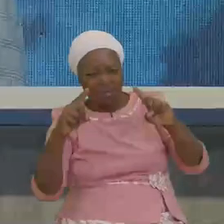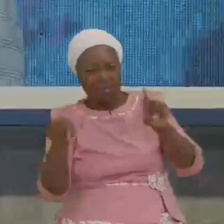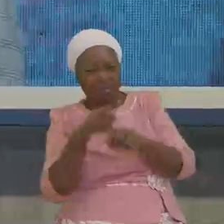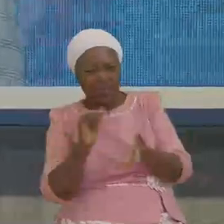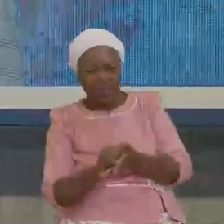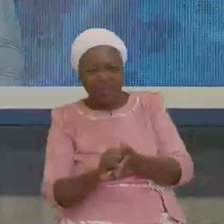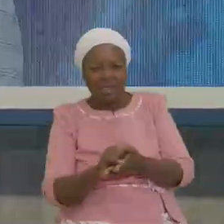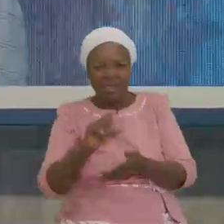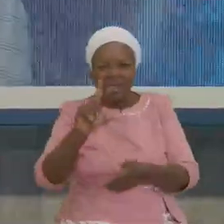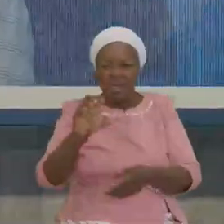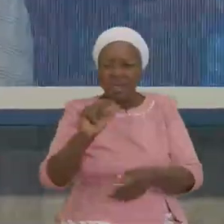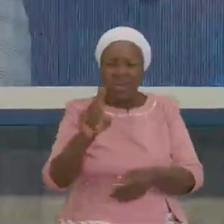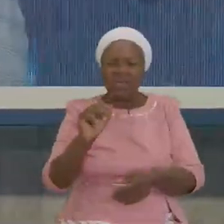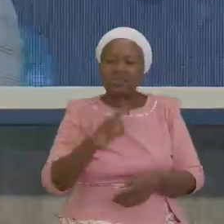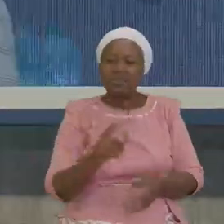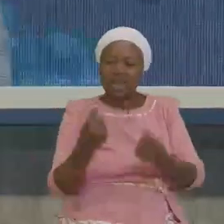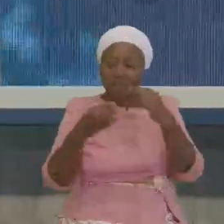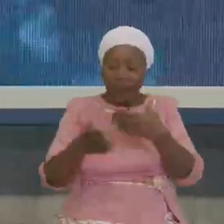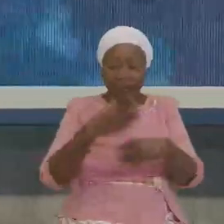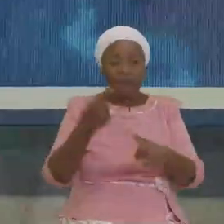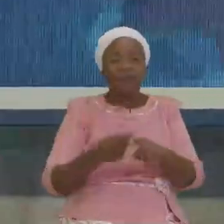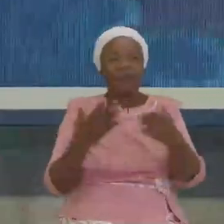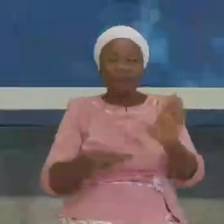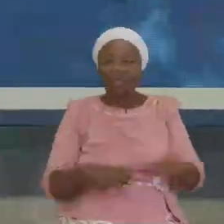Seulement une seule déclaration de Christ.